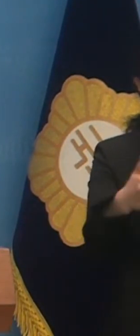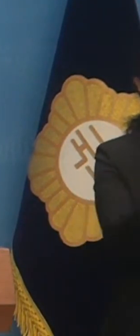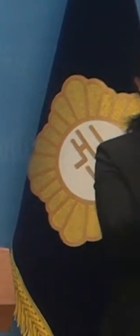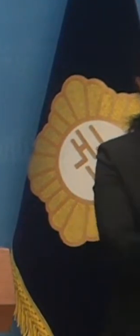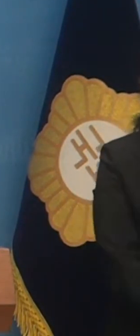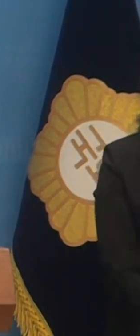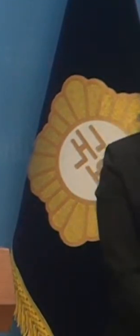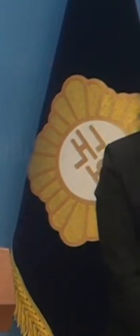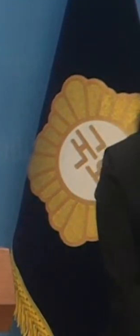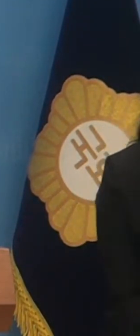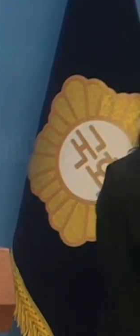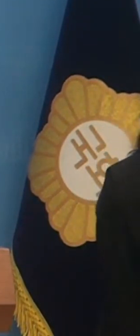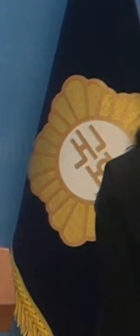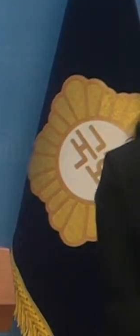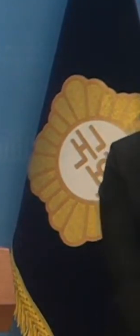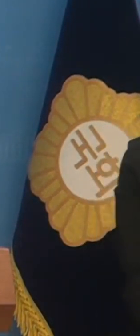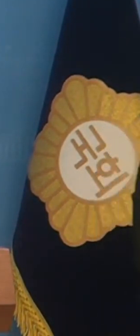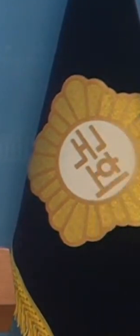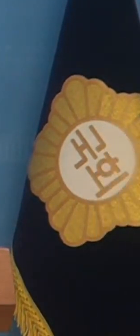이상입니다.